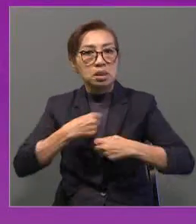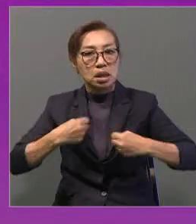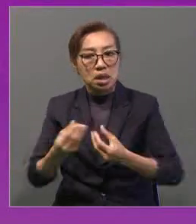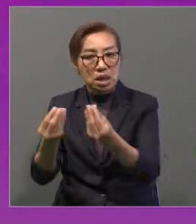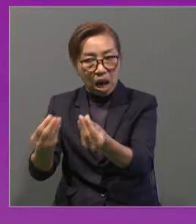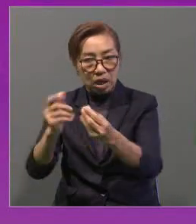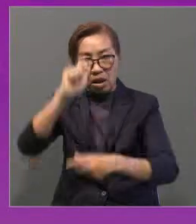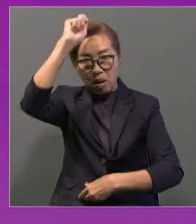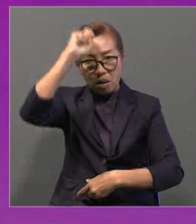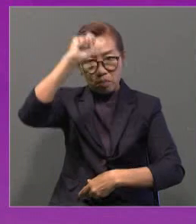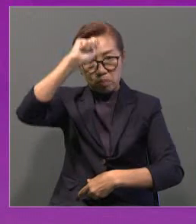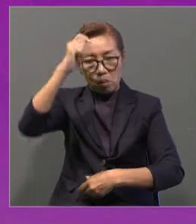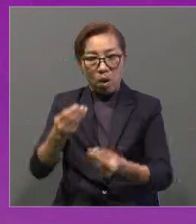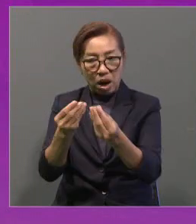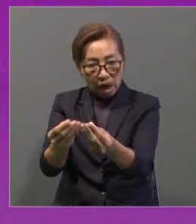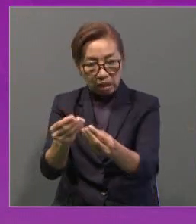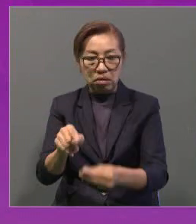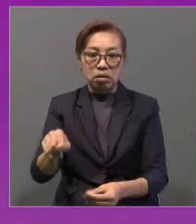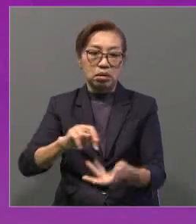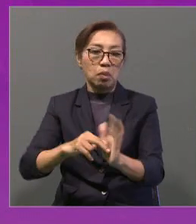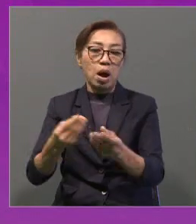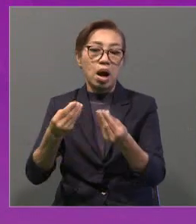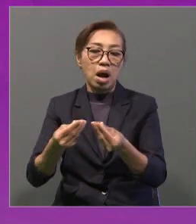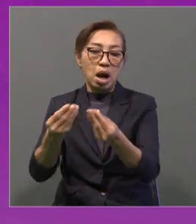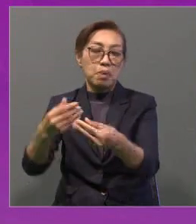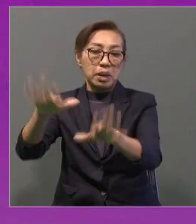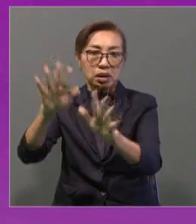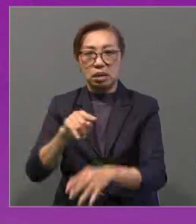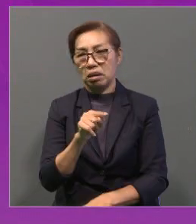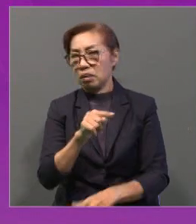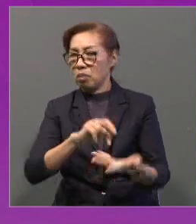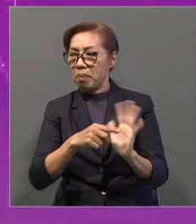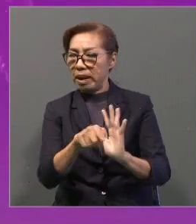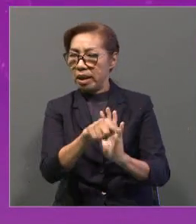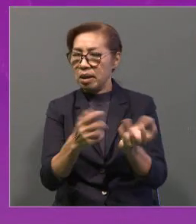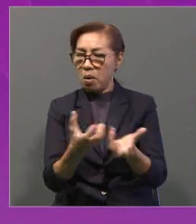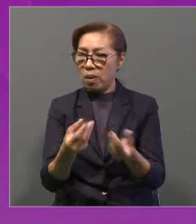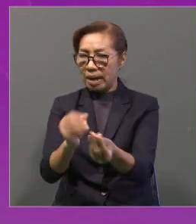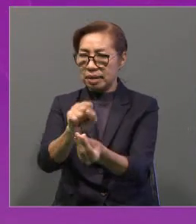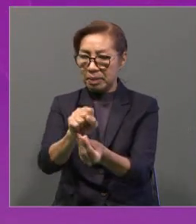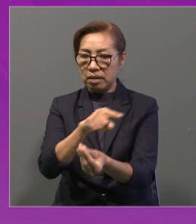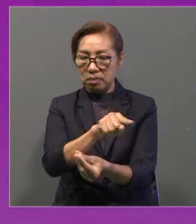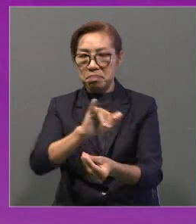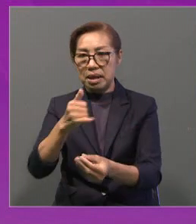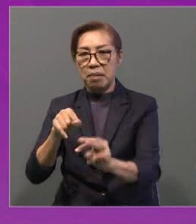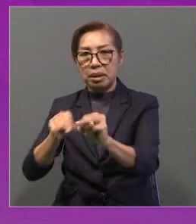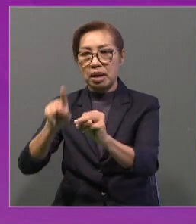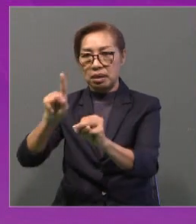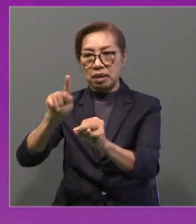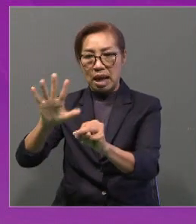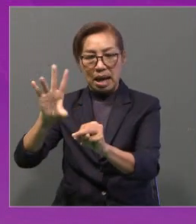หมวกอะไรอย่างเงี้ยนะฮะให้ไปโดยไม่เรียกคืนพร้อมขู่นะครับที่จะฟ้องเอาผิดตามมาตรา 157